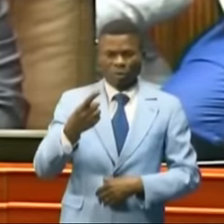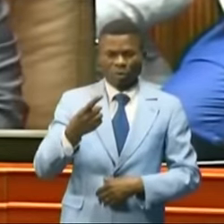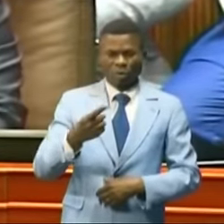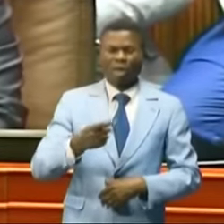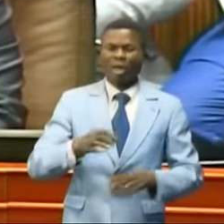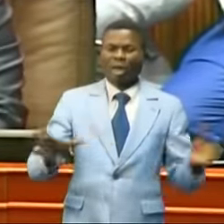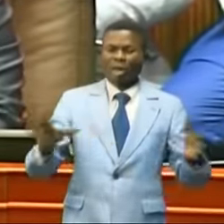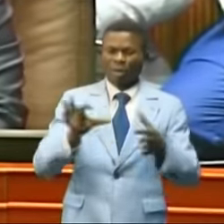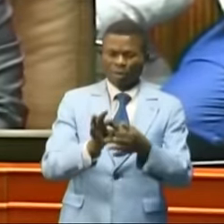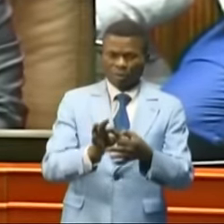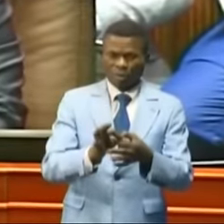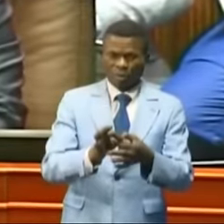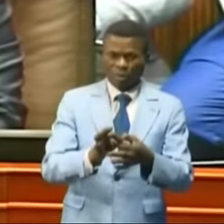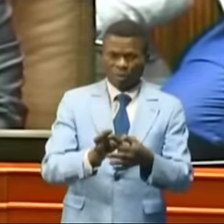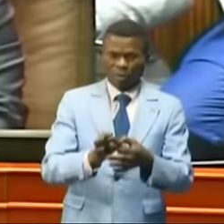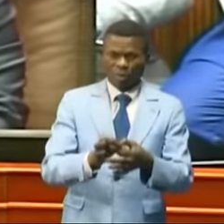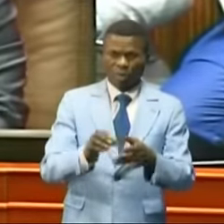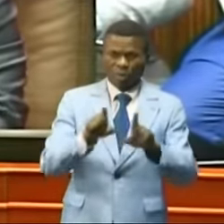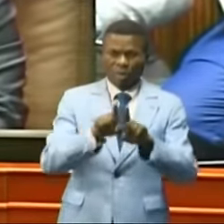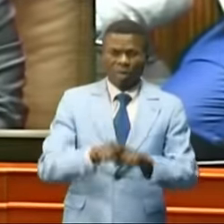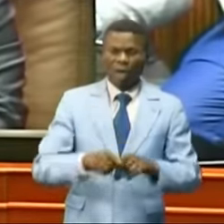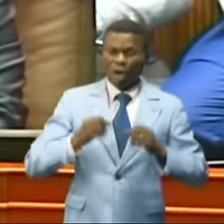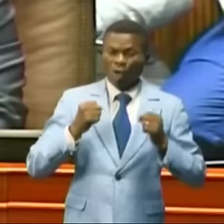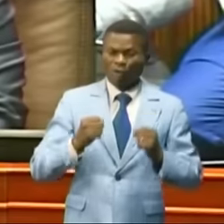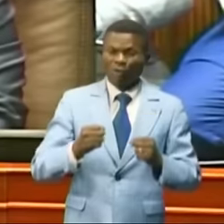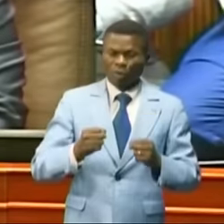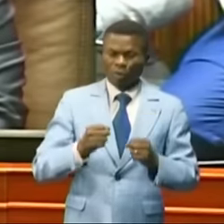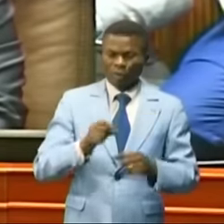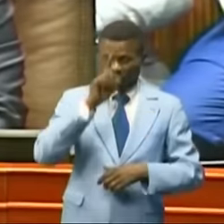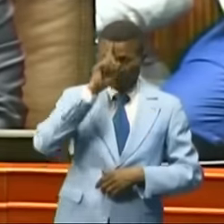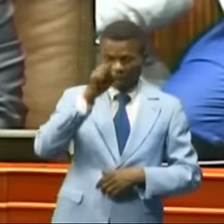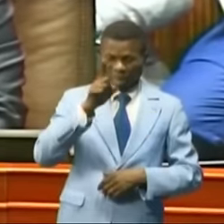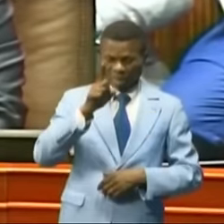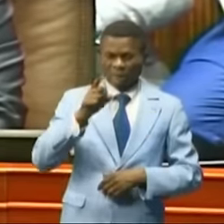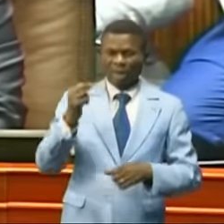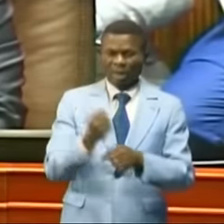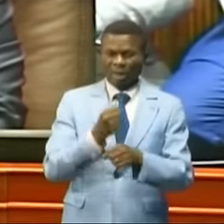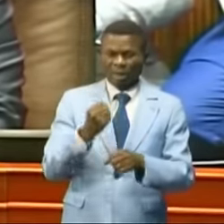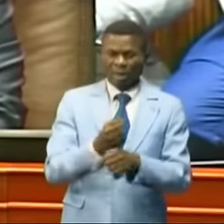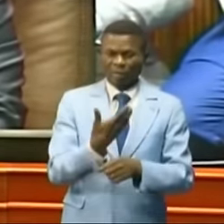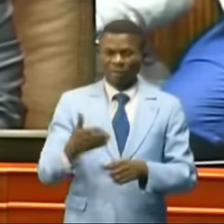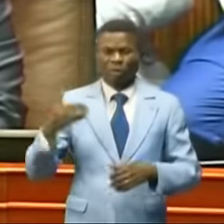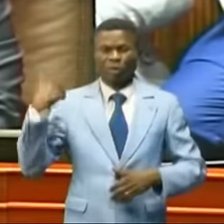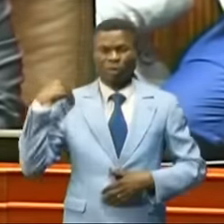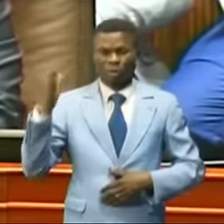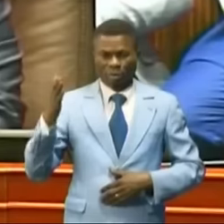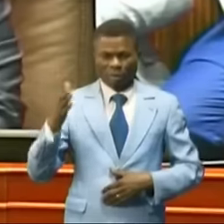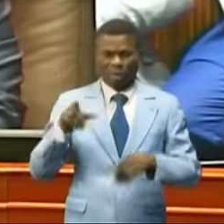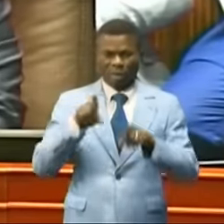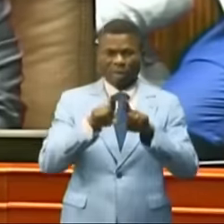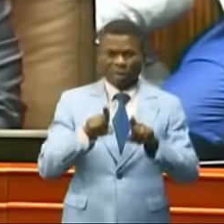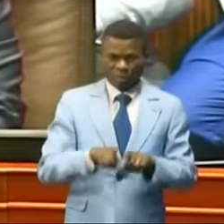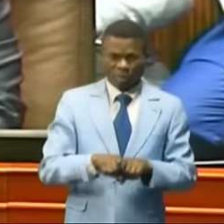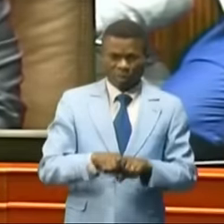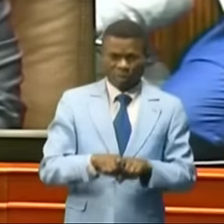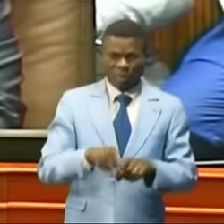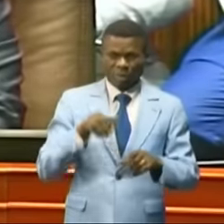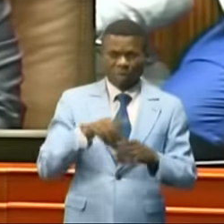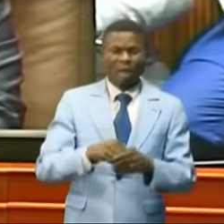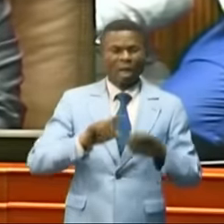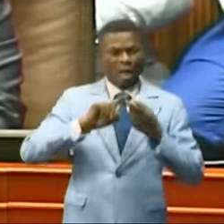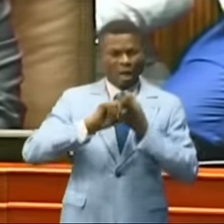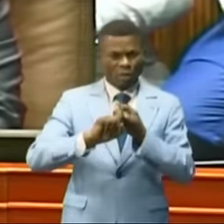cohésion et plus d'efficacité dans la gestion de l'État, et ce, dans la